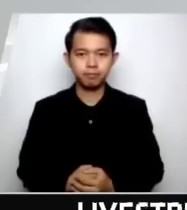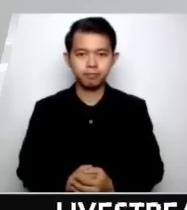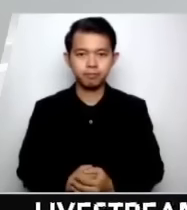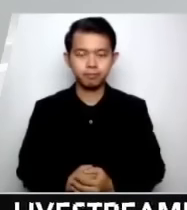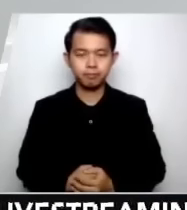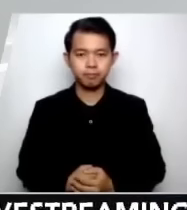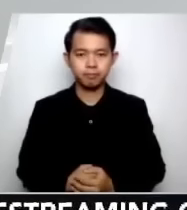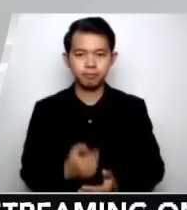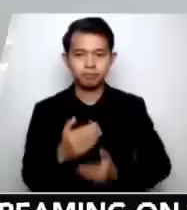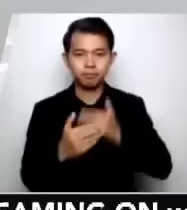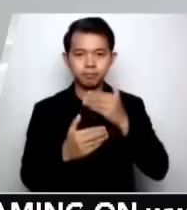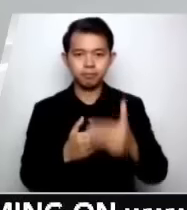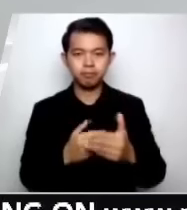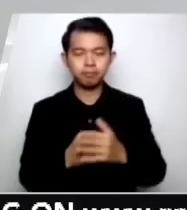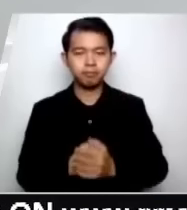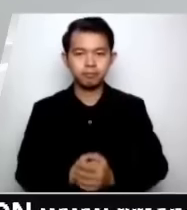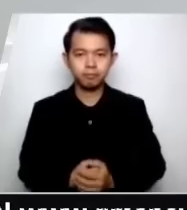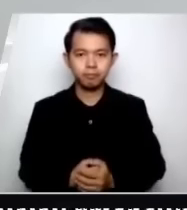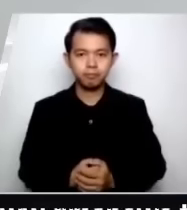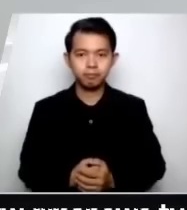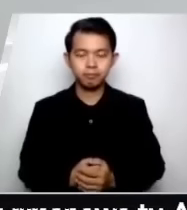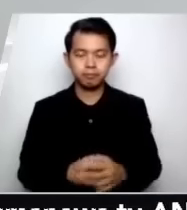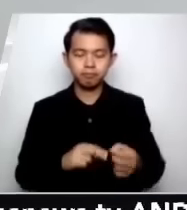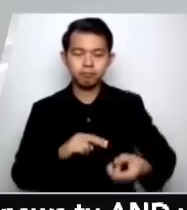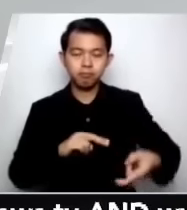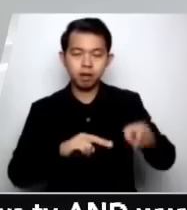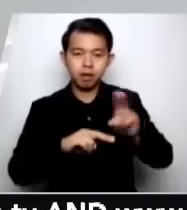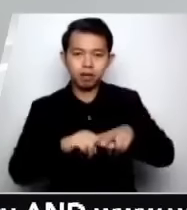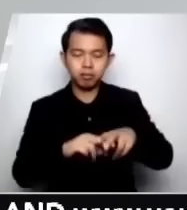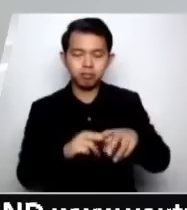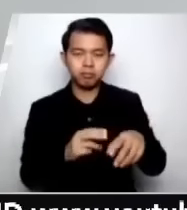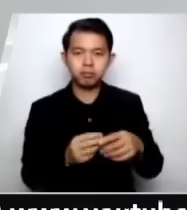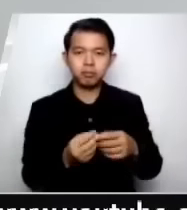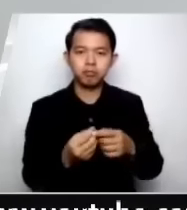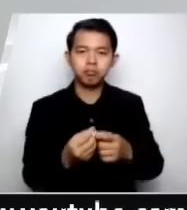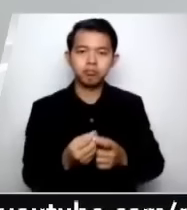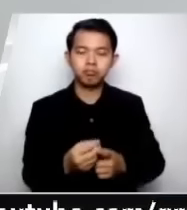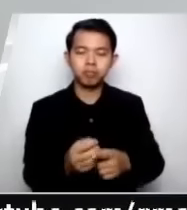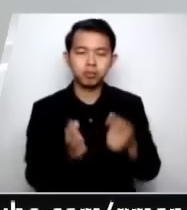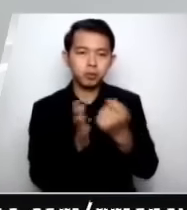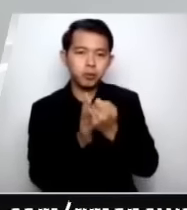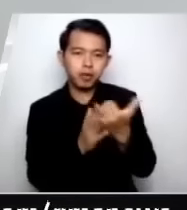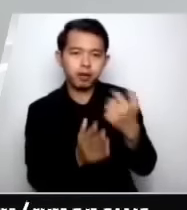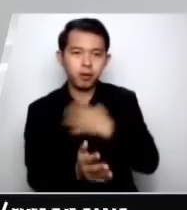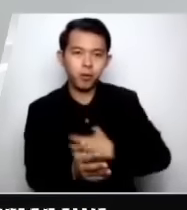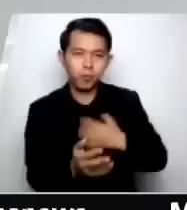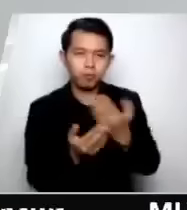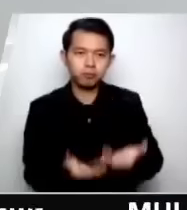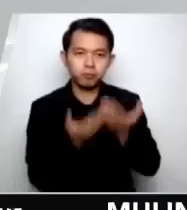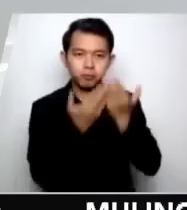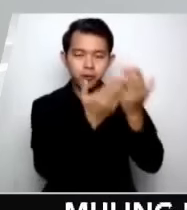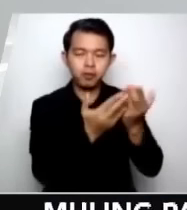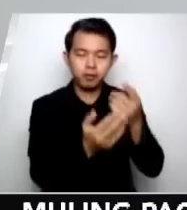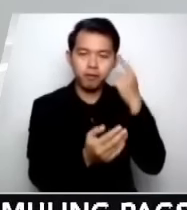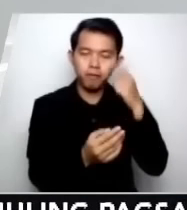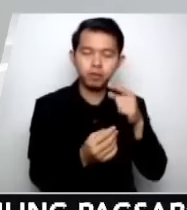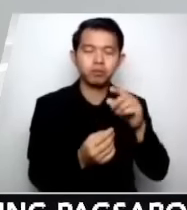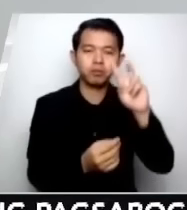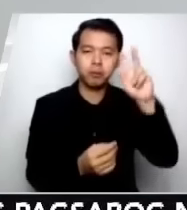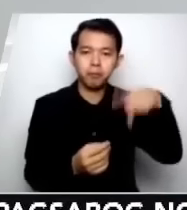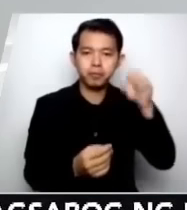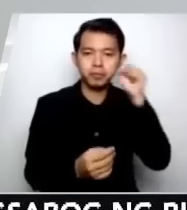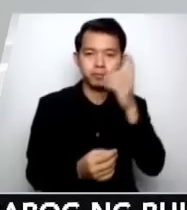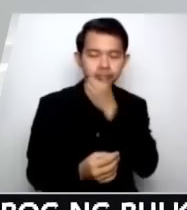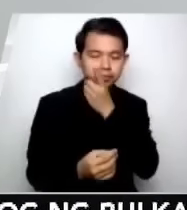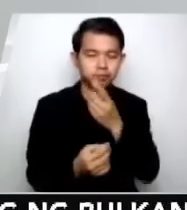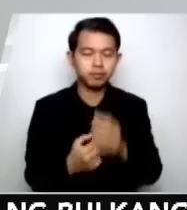Madaragdagan pa ang impeachment complaint laban kay Vice President Sara Duterte ayon sa Makabayan Block. Giit naman ng Malacanang, walang kinalaman ng Pangulo